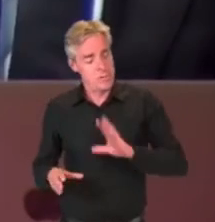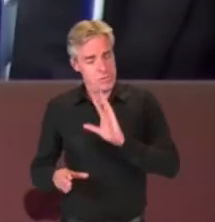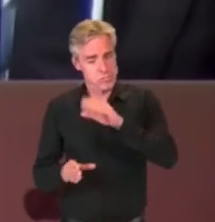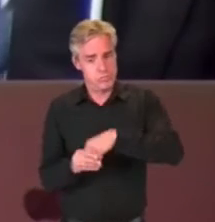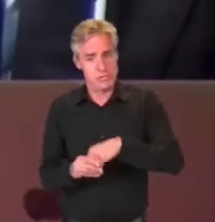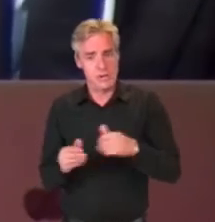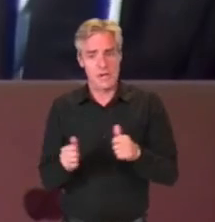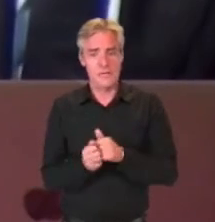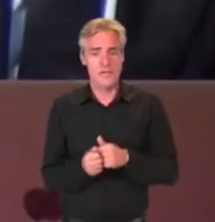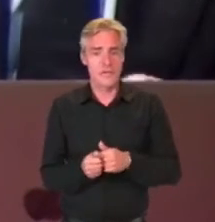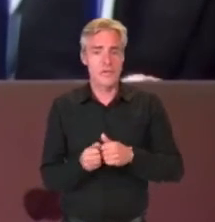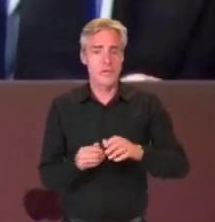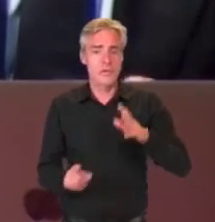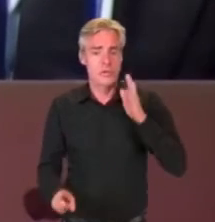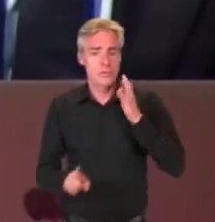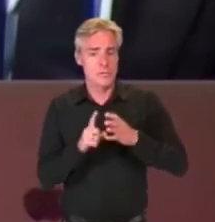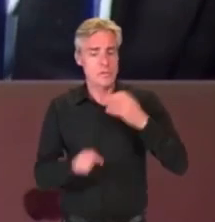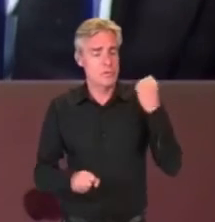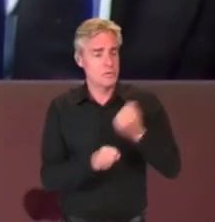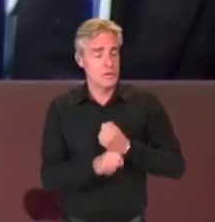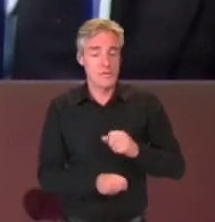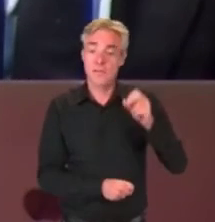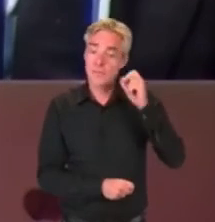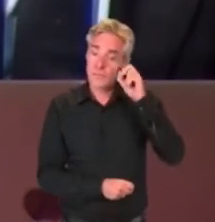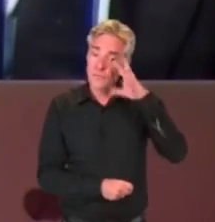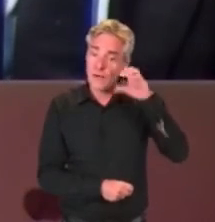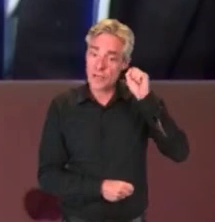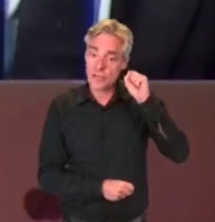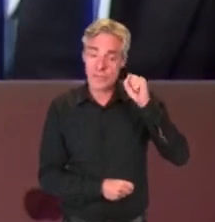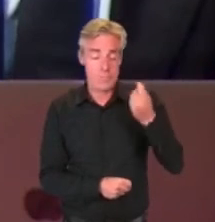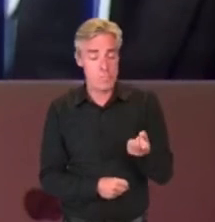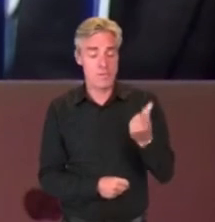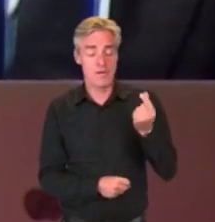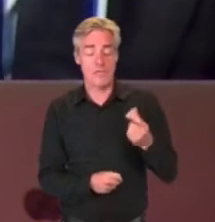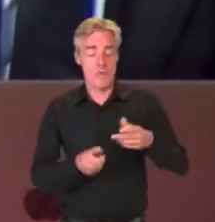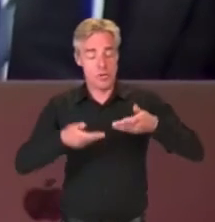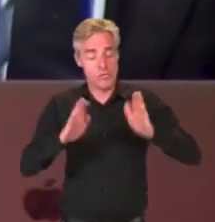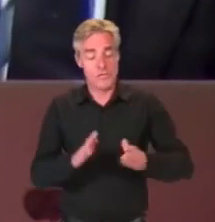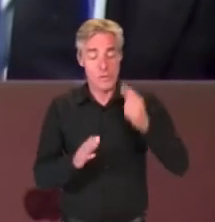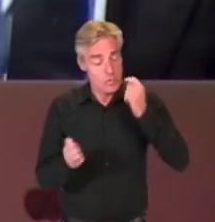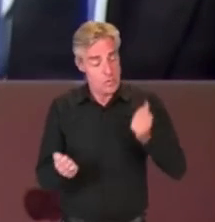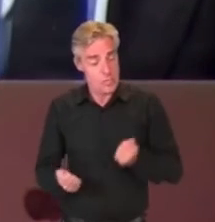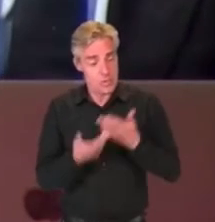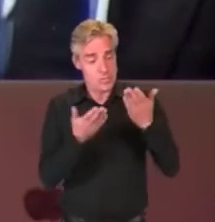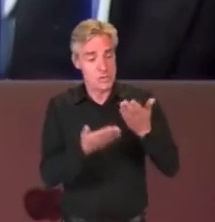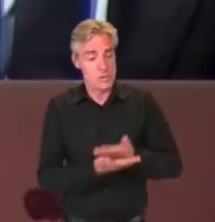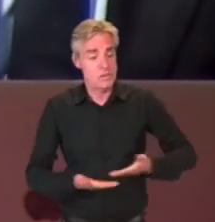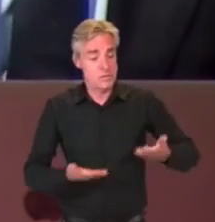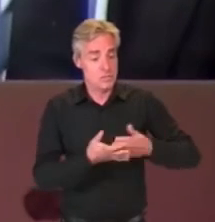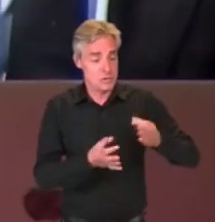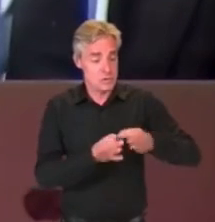flash officielle visant à proposer d'ici quelques mois des solutions simples et pratiques à nos concitoyens pour ne pas les